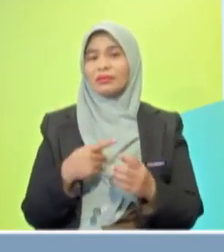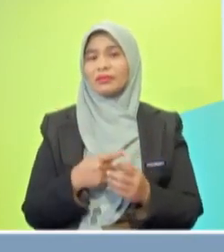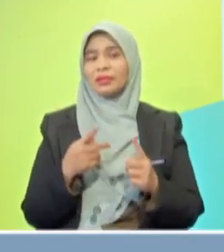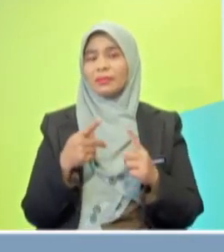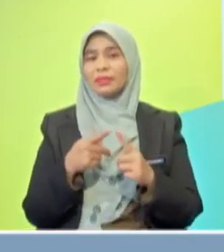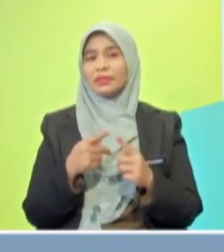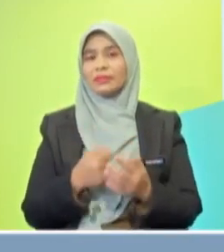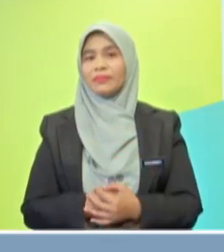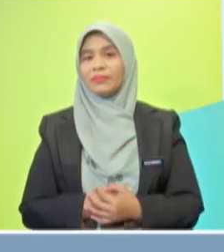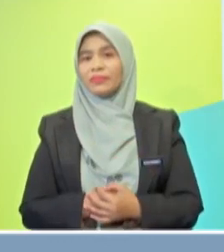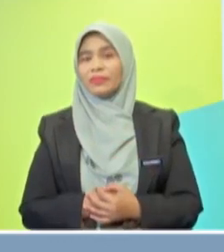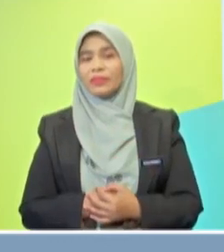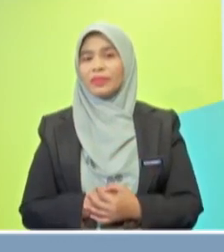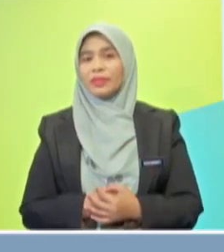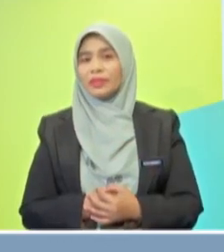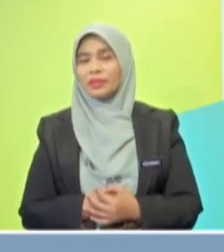Iman?